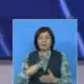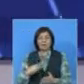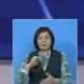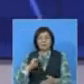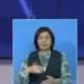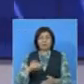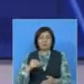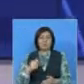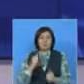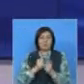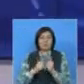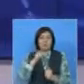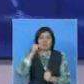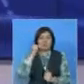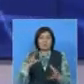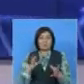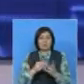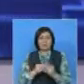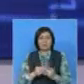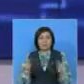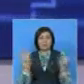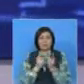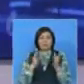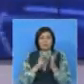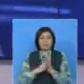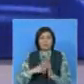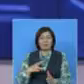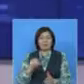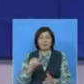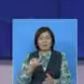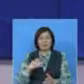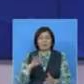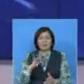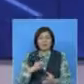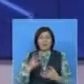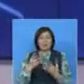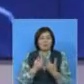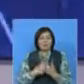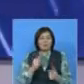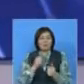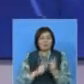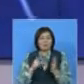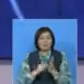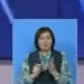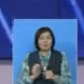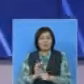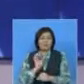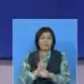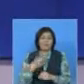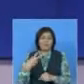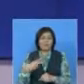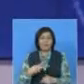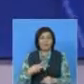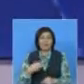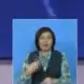тысяч тенге ежемесячно. Вместе с тем, в преддверии 9 мая на лицевой счет каждого ветерана было перечислено по 2 миллиона